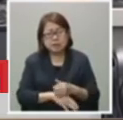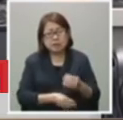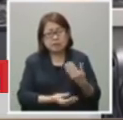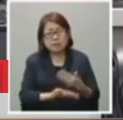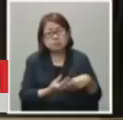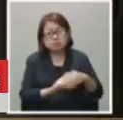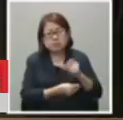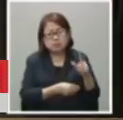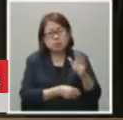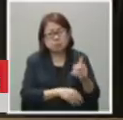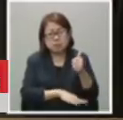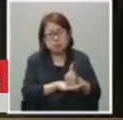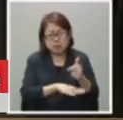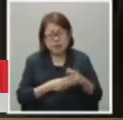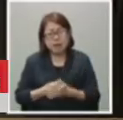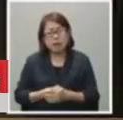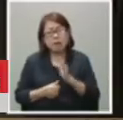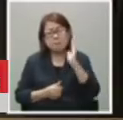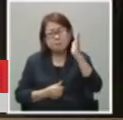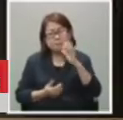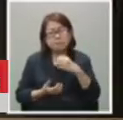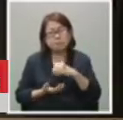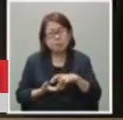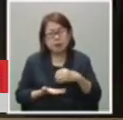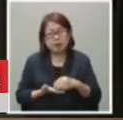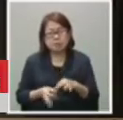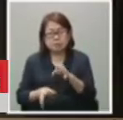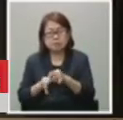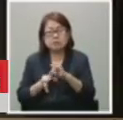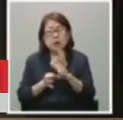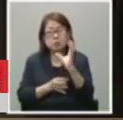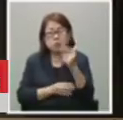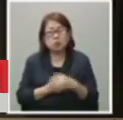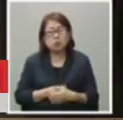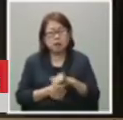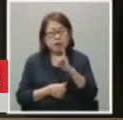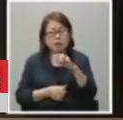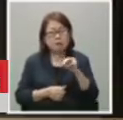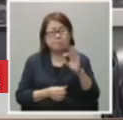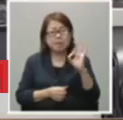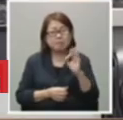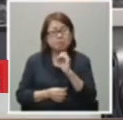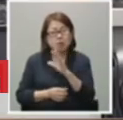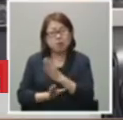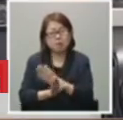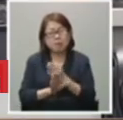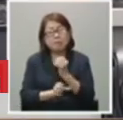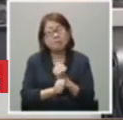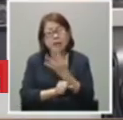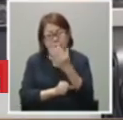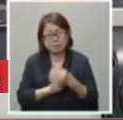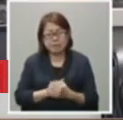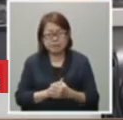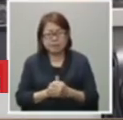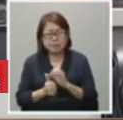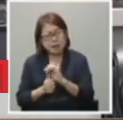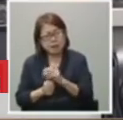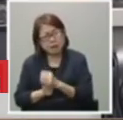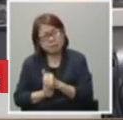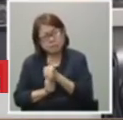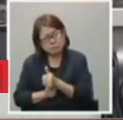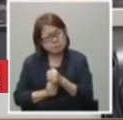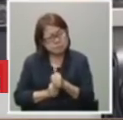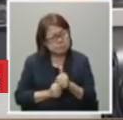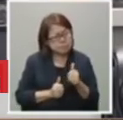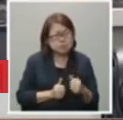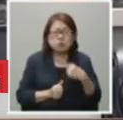นะครับคุณสมคิดพูดบอกว่า World Bank และ IMF บอกเสมอว่า5ปีที่ผ่านมานั้นน่ะแนะนำดีอย่างนั้นดีอย่างนี้พูดแต่